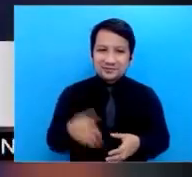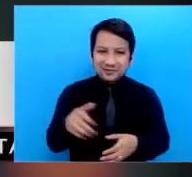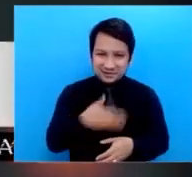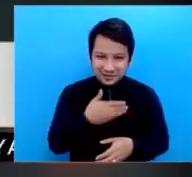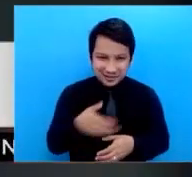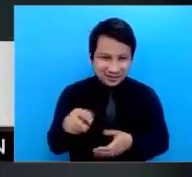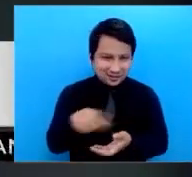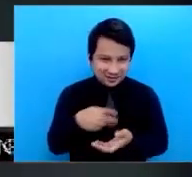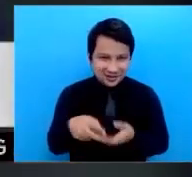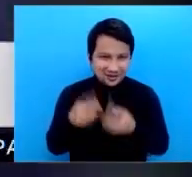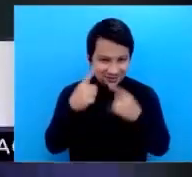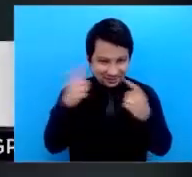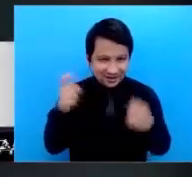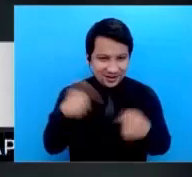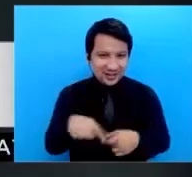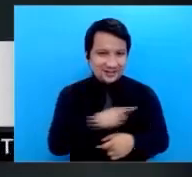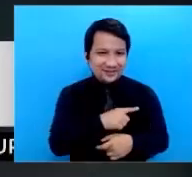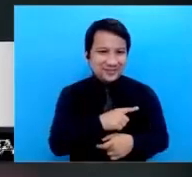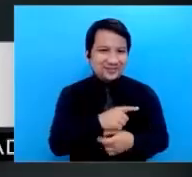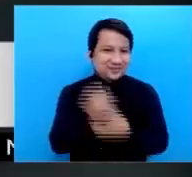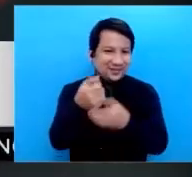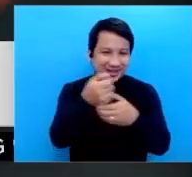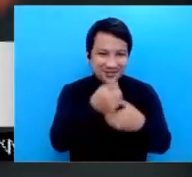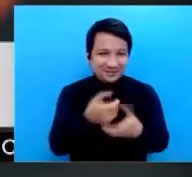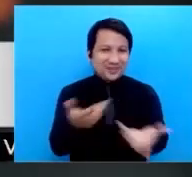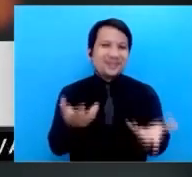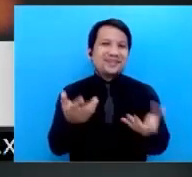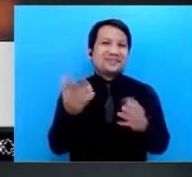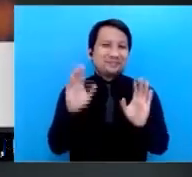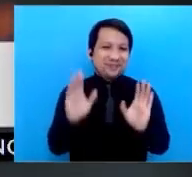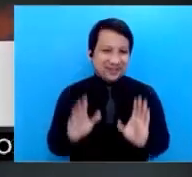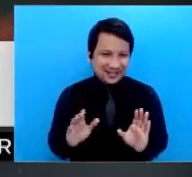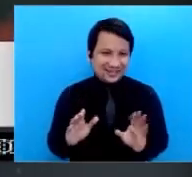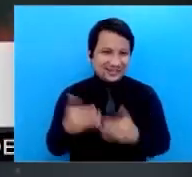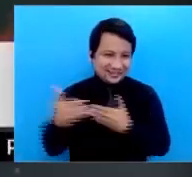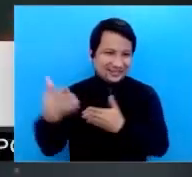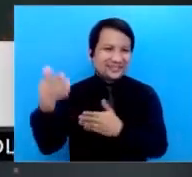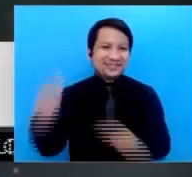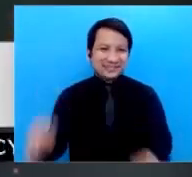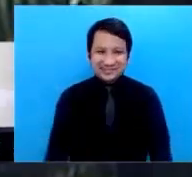dreams would be promised and someday be mine.